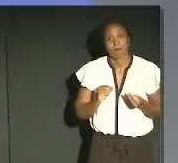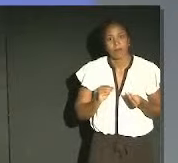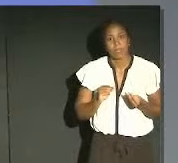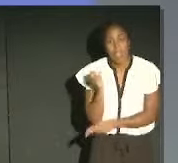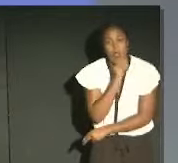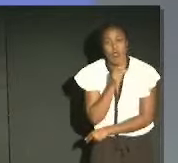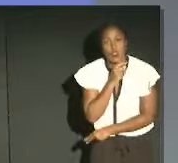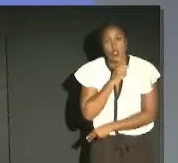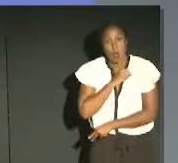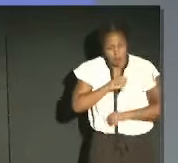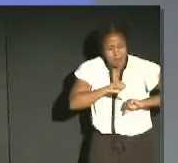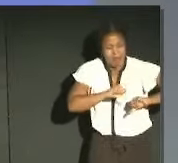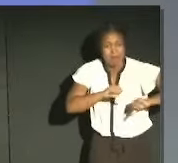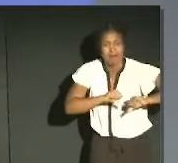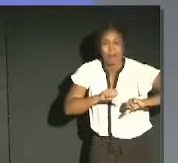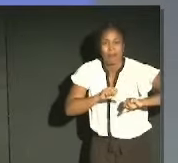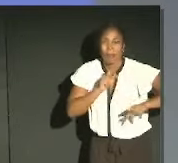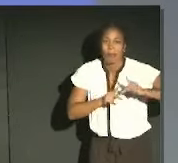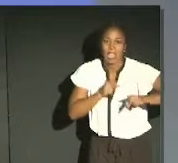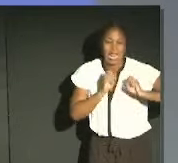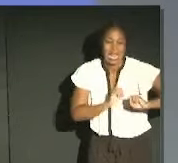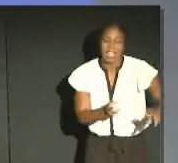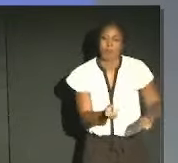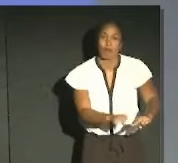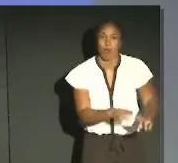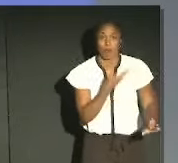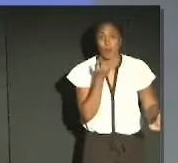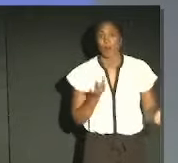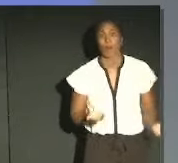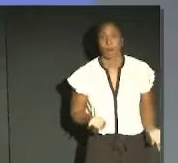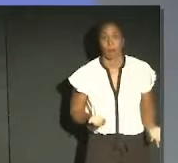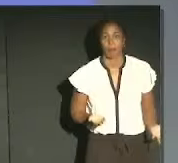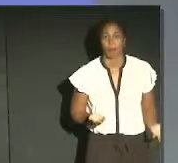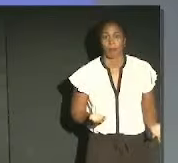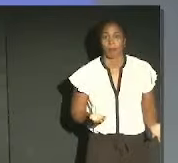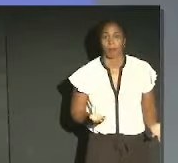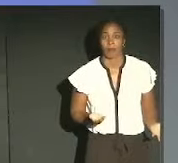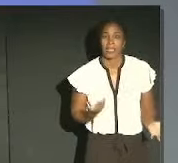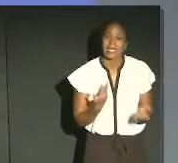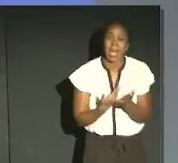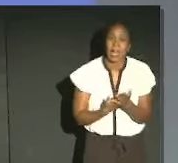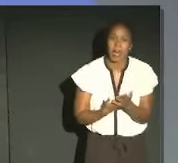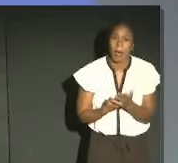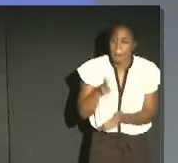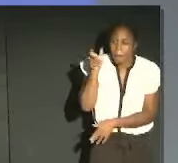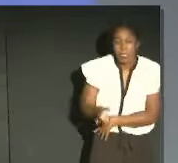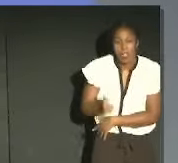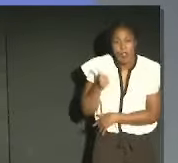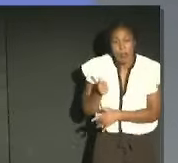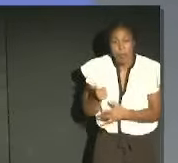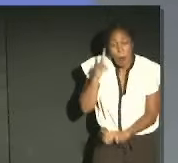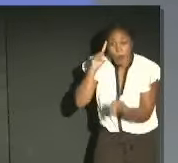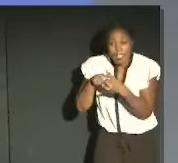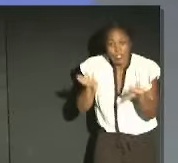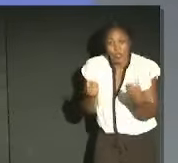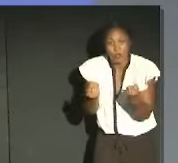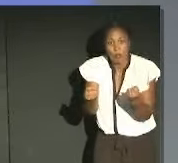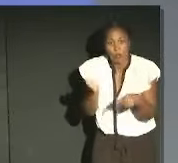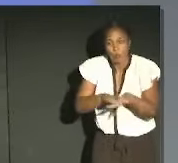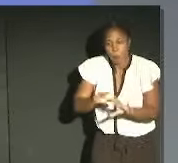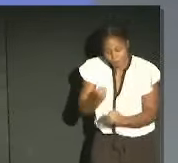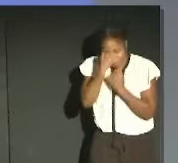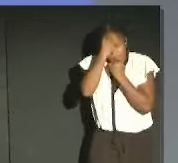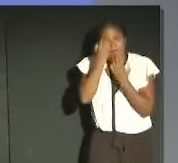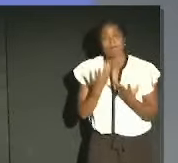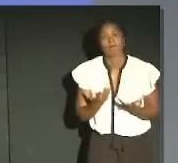l'urgence mais que peut-être il aurait dû laisser cette petite fille mourir quand vous entendez des soignants qui ont choisi leur métier pour sauver des gens